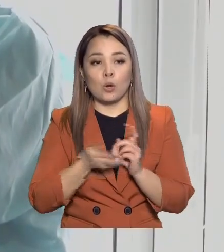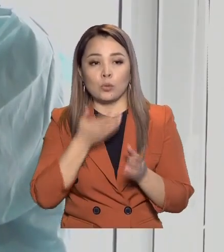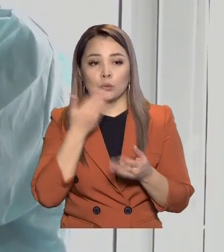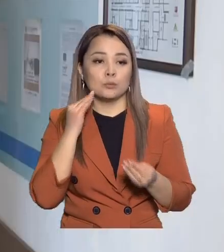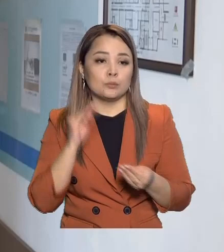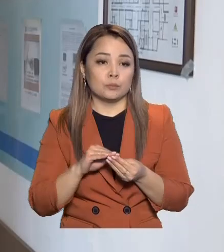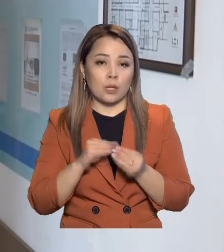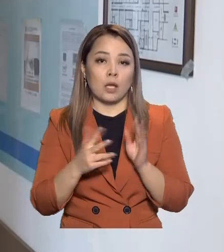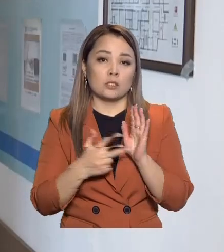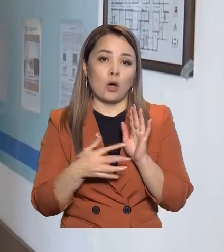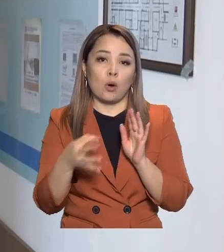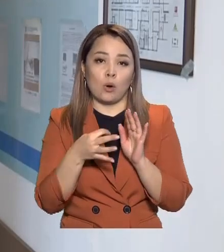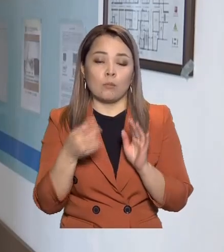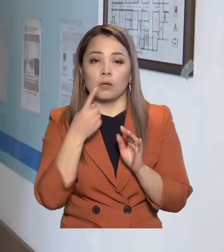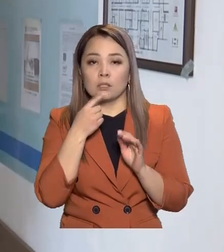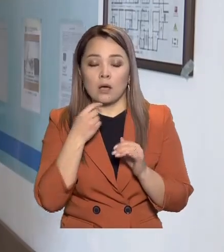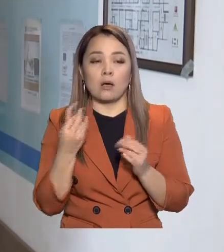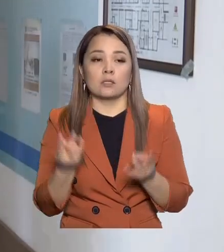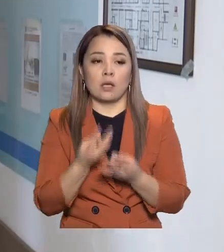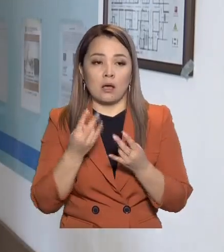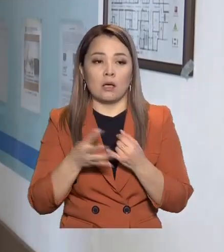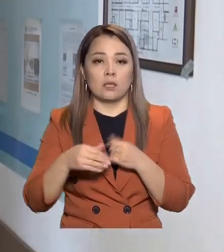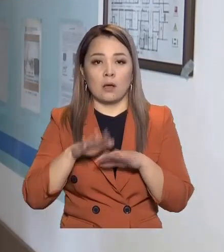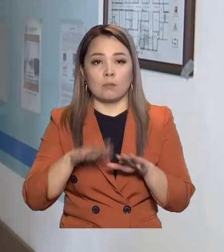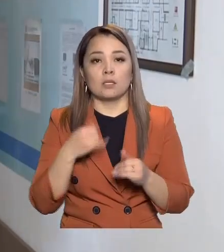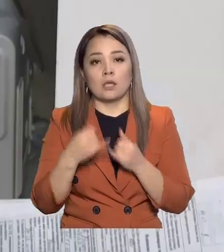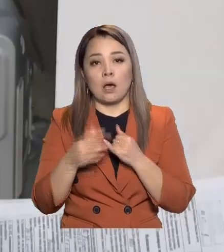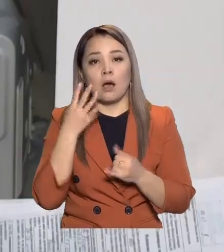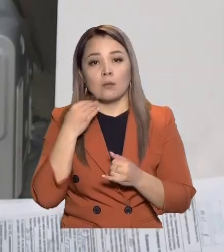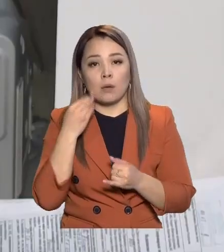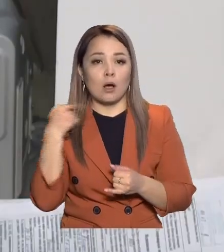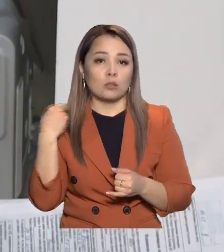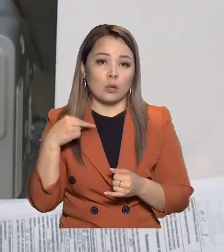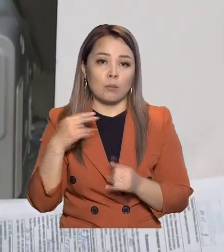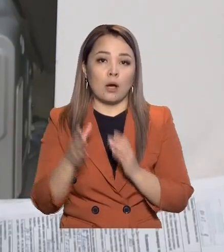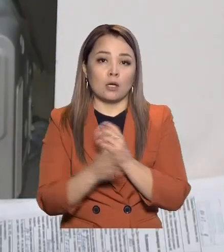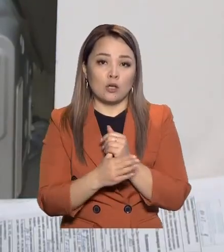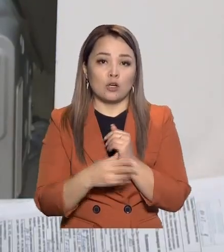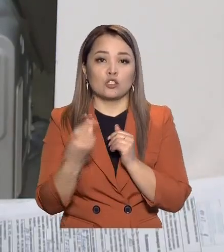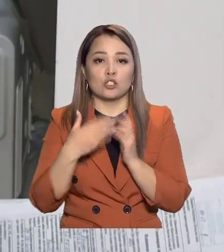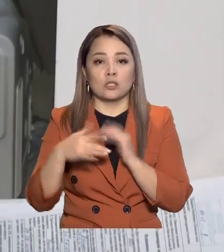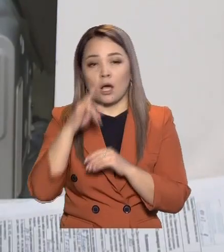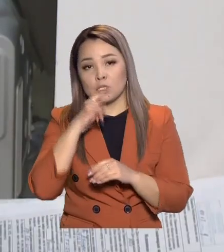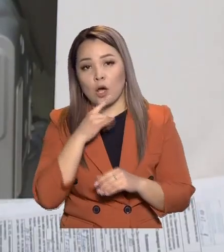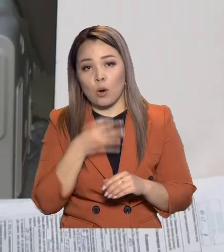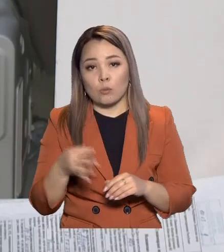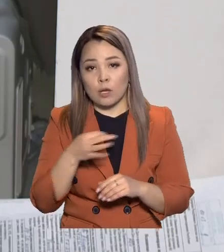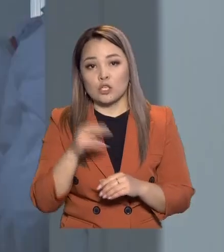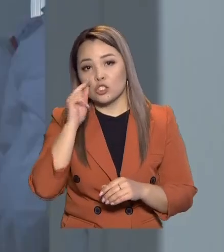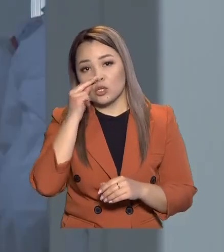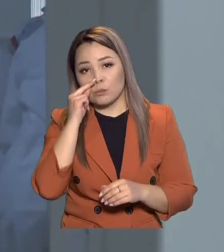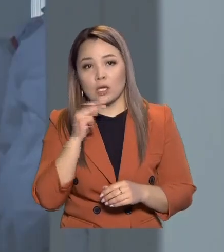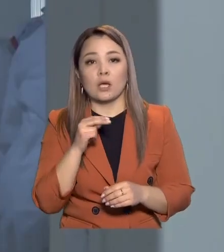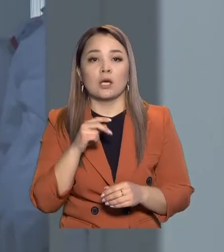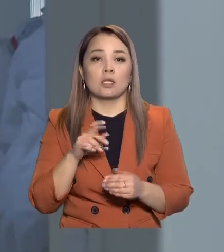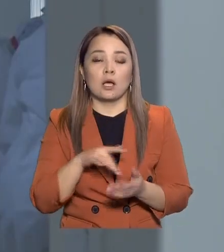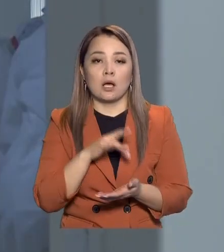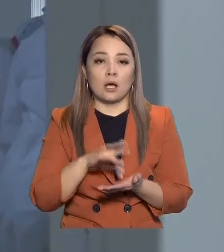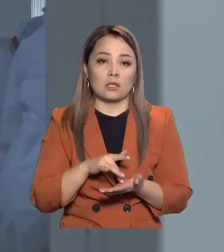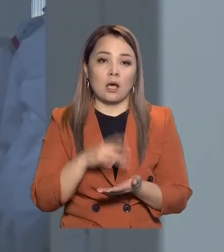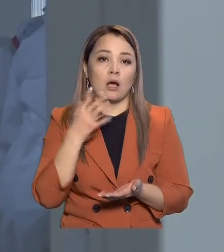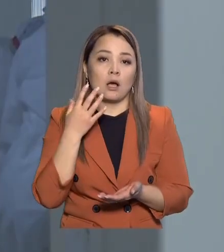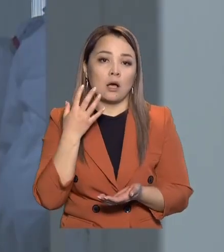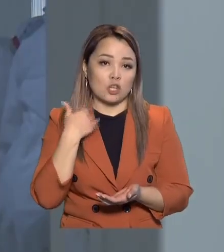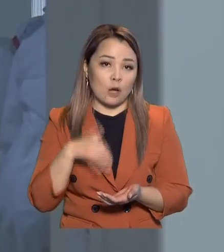жоқ. 8 облыс әлі де қызыл аймақта. Сары аймақта Алматы, Ақтөбе, Атырау, Шығыс Қазақстан облыс болса, Шымкент қаласы,